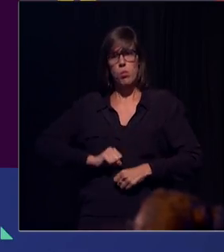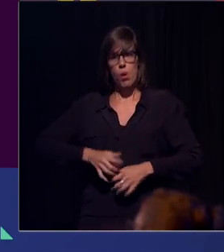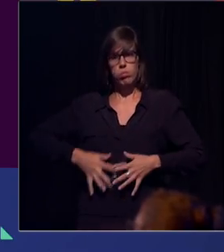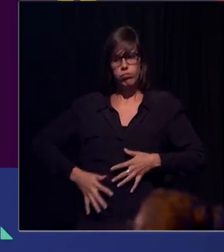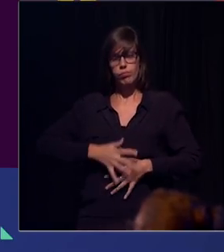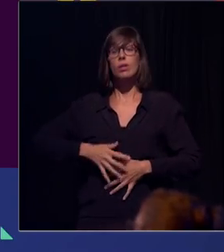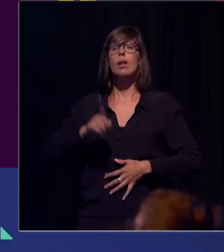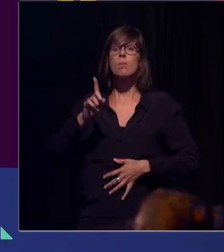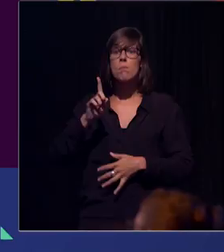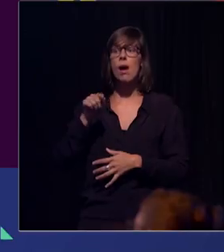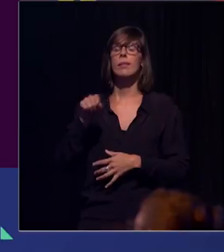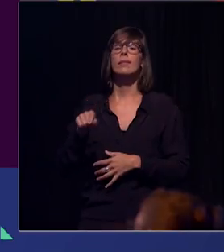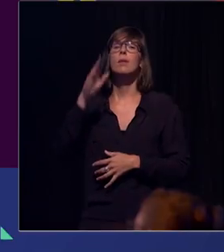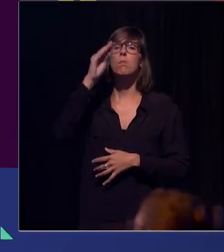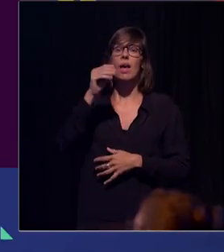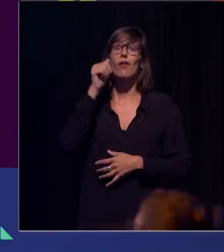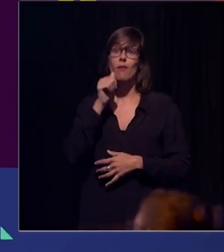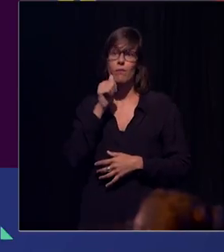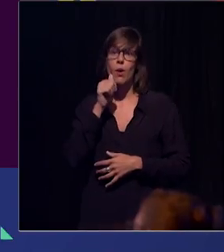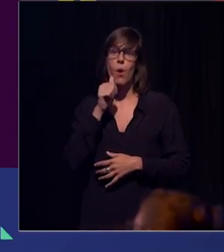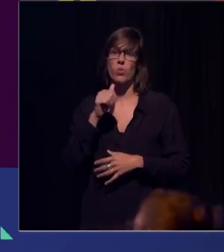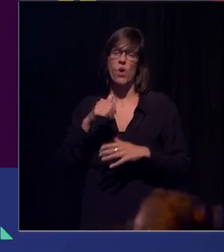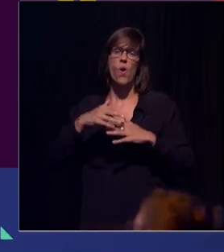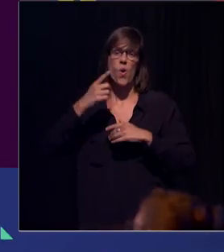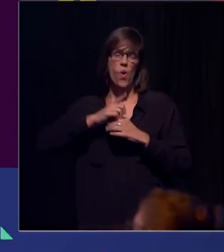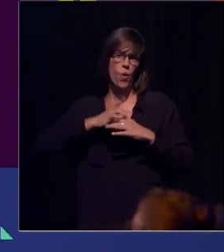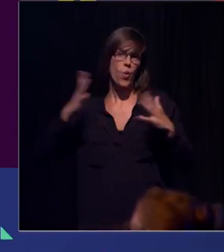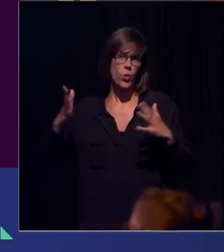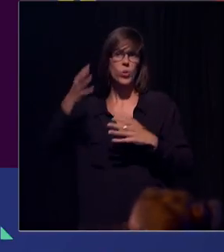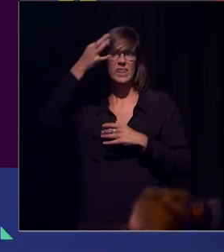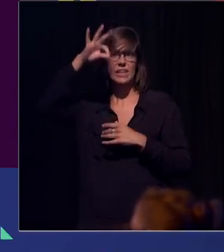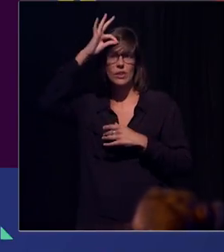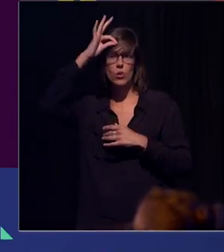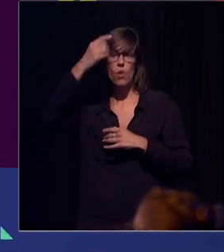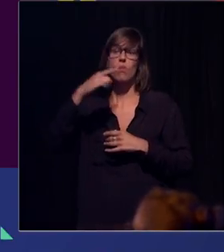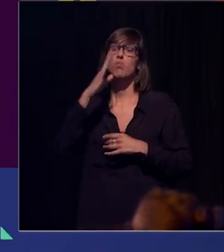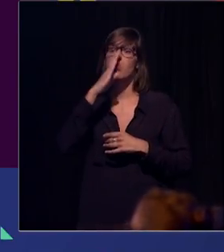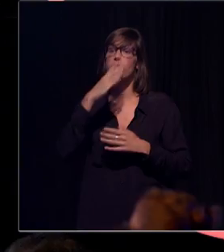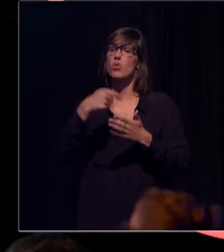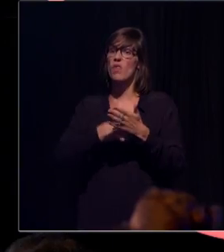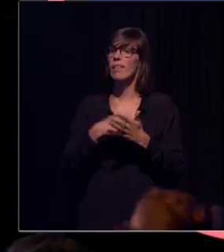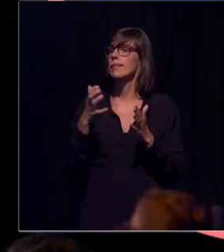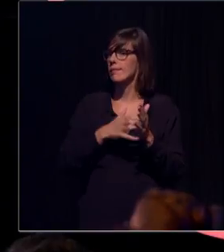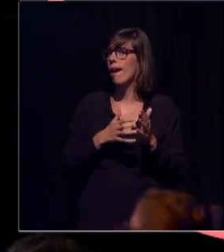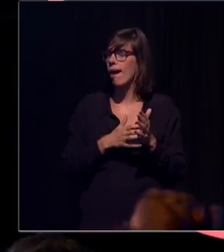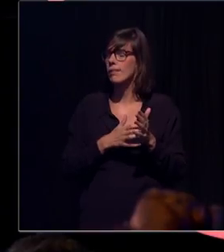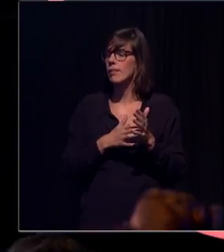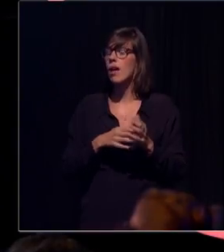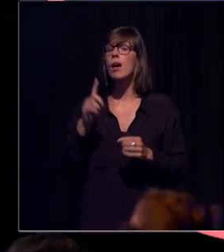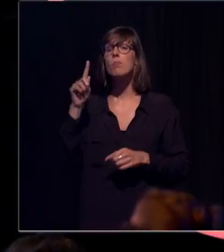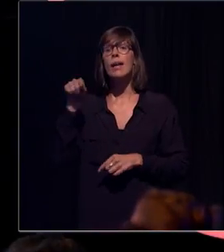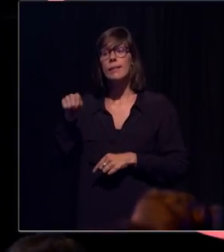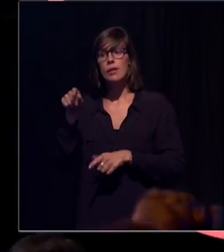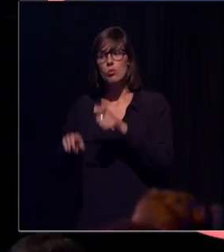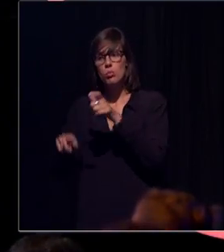heeft, dan gaat die geen type 2 diabetes hebben. Want dan gaat die bijtacel heel veel insuline maken om over